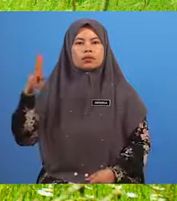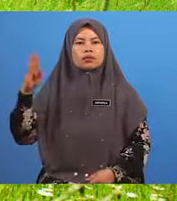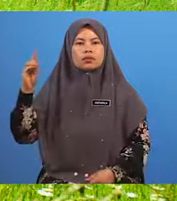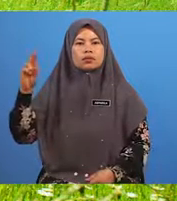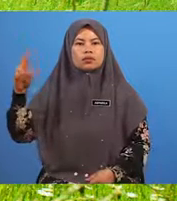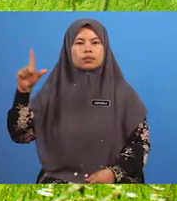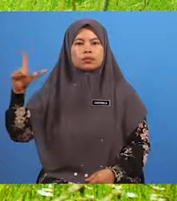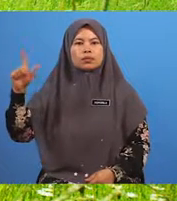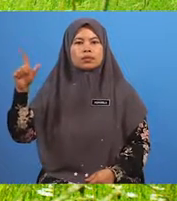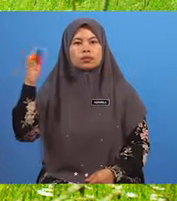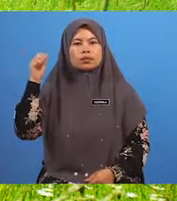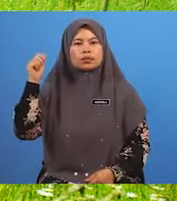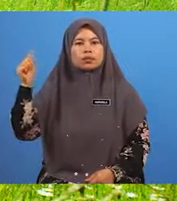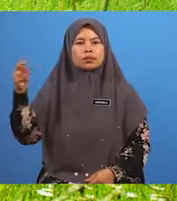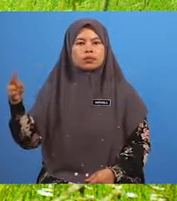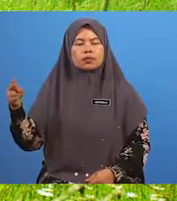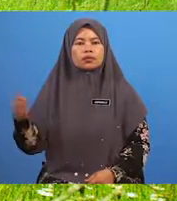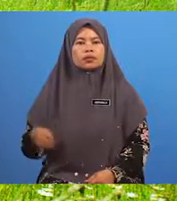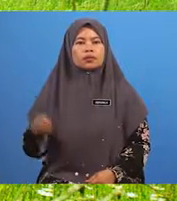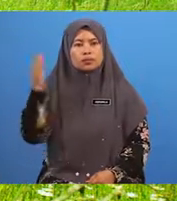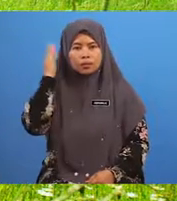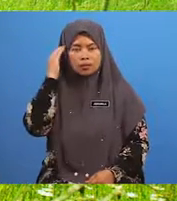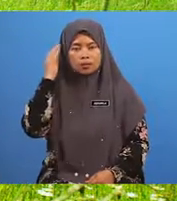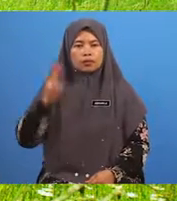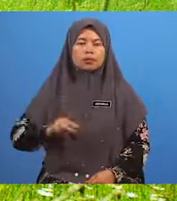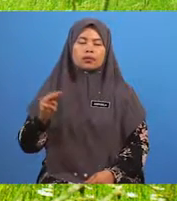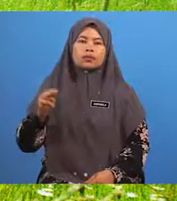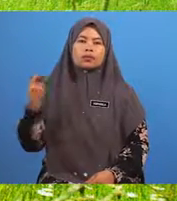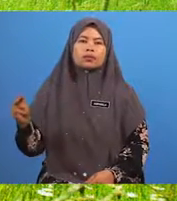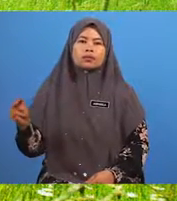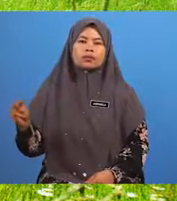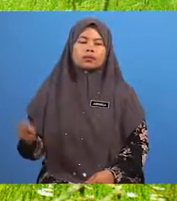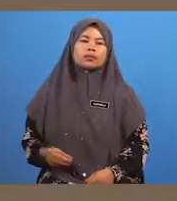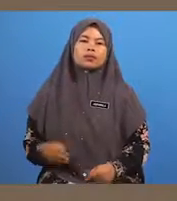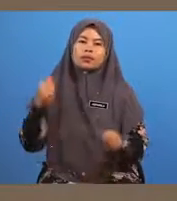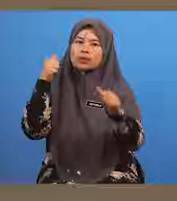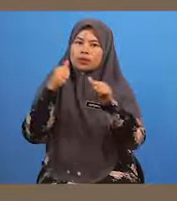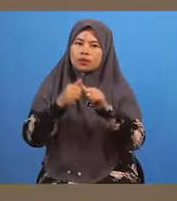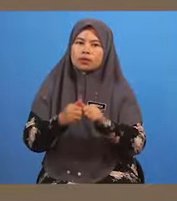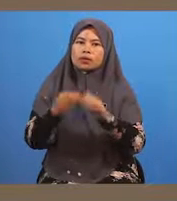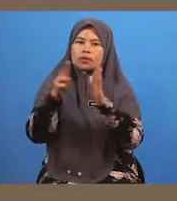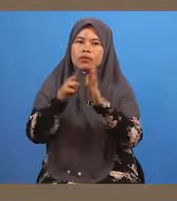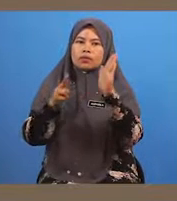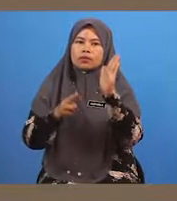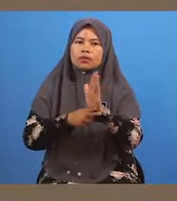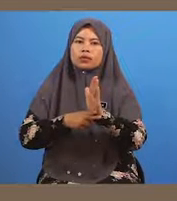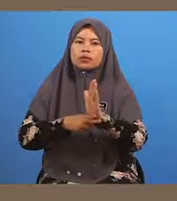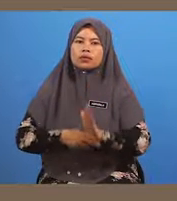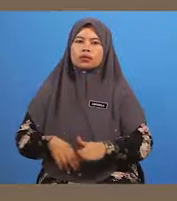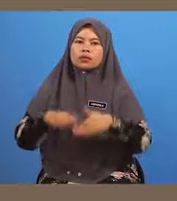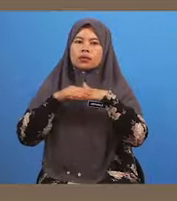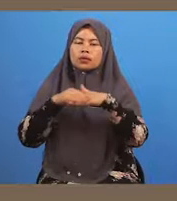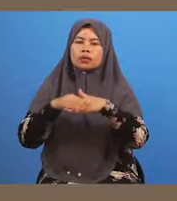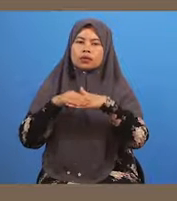Tahukah murid-murid, do you know, bak kata orang barat, mengikut undang-undang keluarga Inggeris, pengambilan anak angkat merupakan